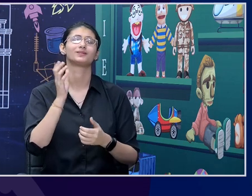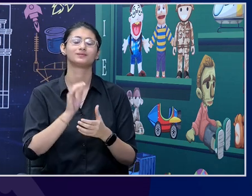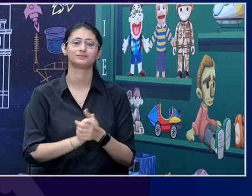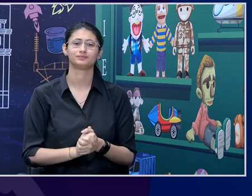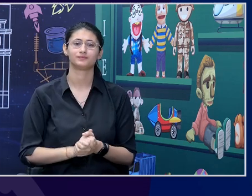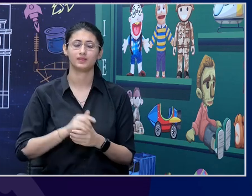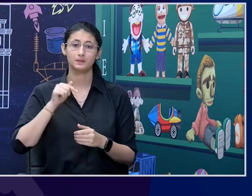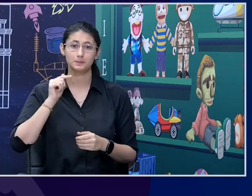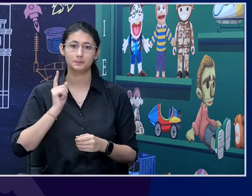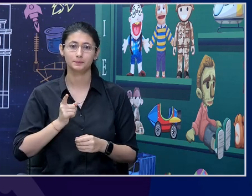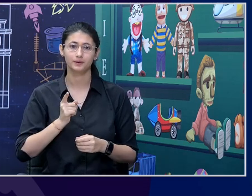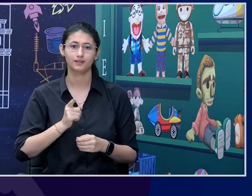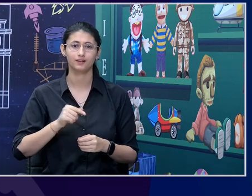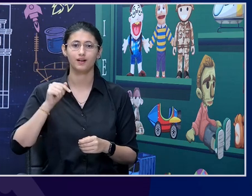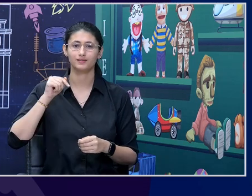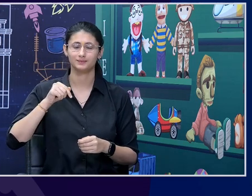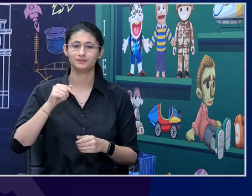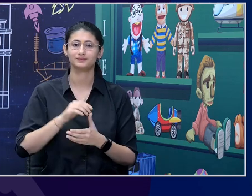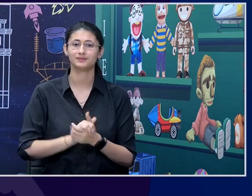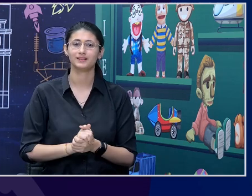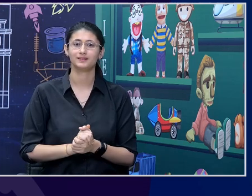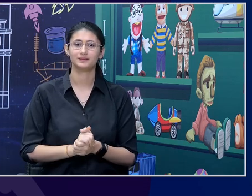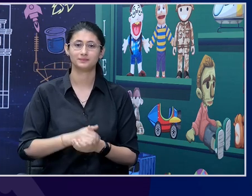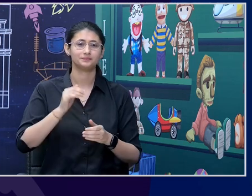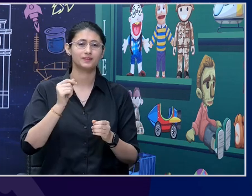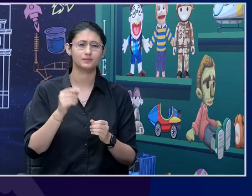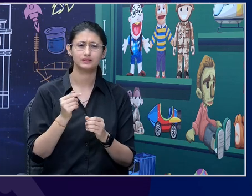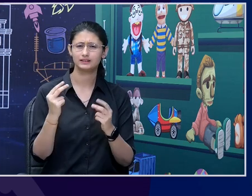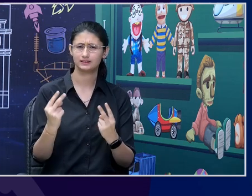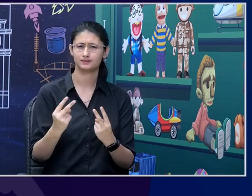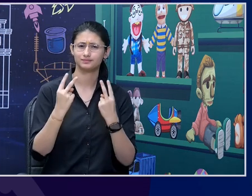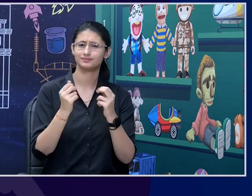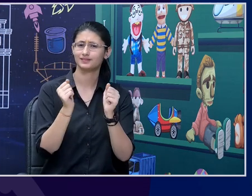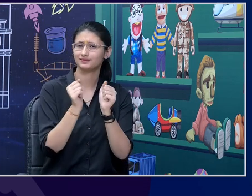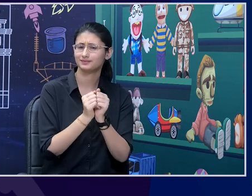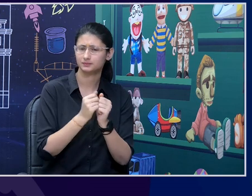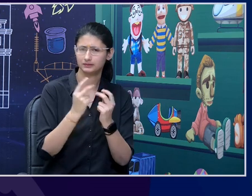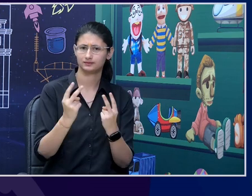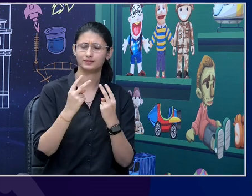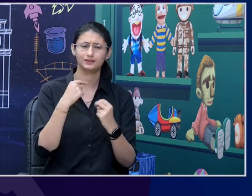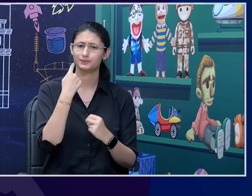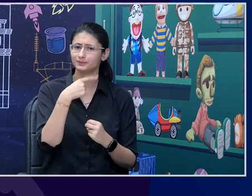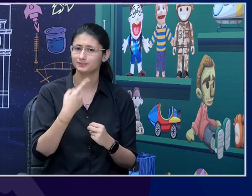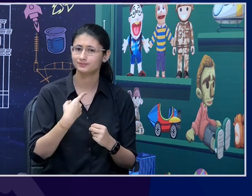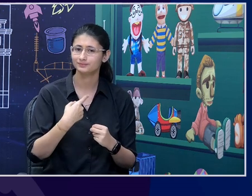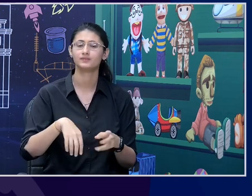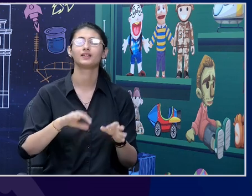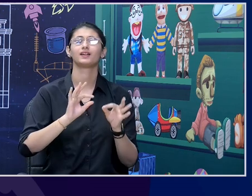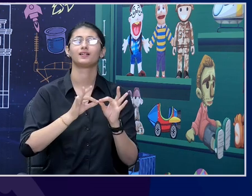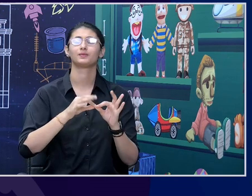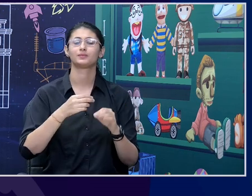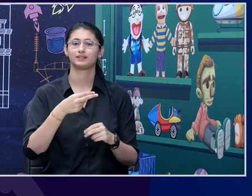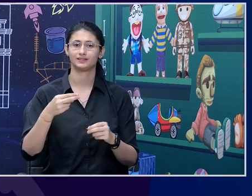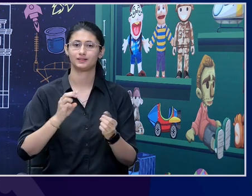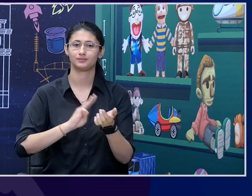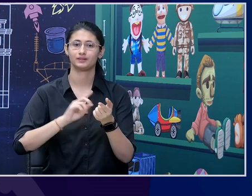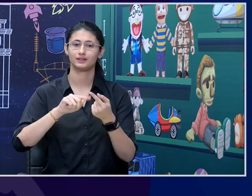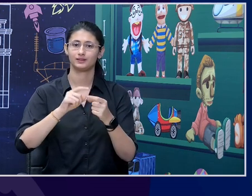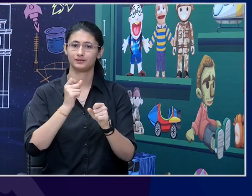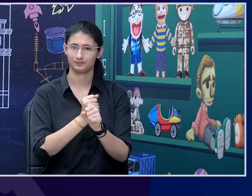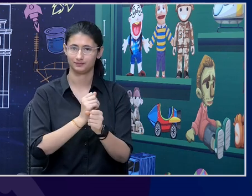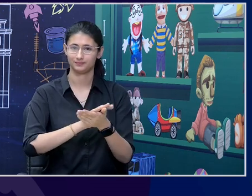आप मेरे साथ स्क्रीन पर देख रहे हैं हम इस मेघा रमन को मेघा नमस्कार आपका बहुत-बहुत स्वागत है मेघा इंटरप्रेटर है